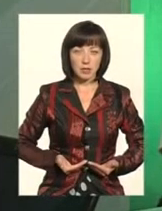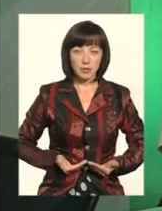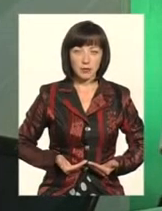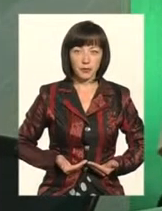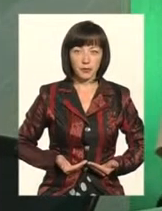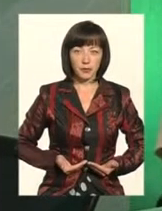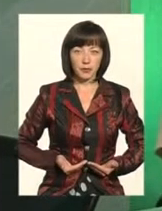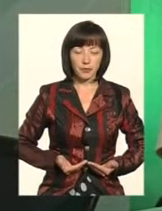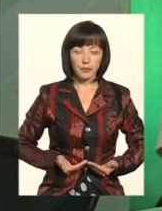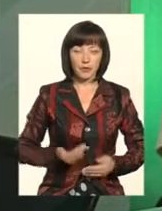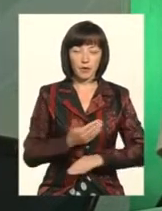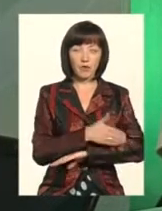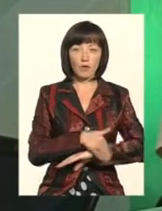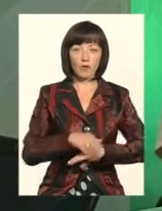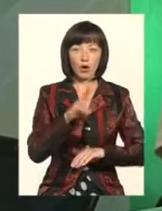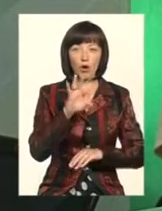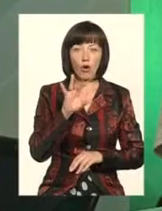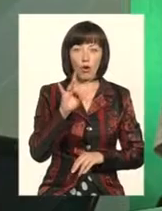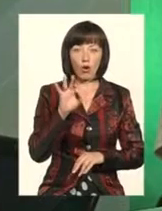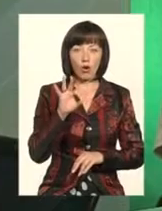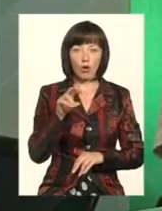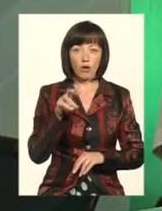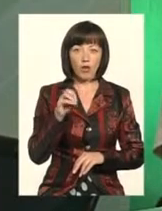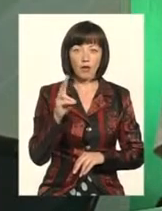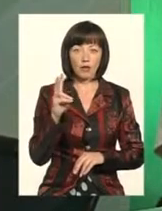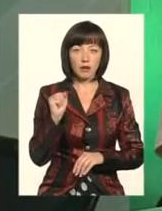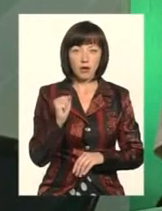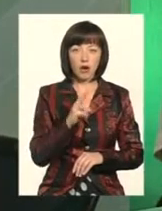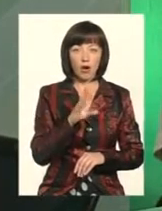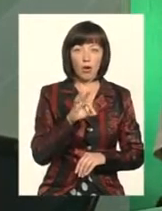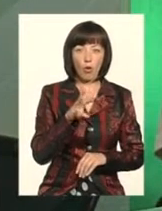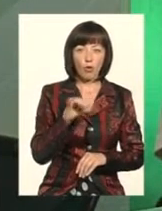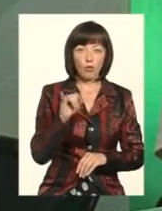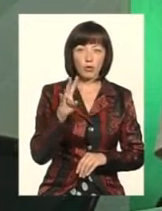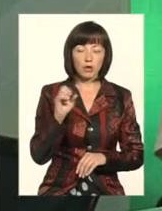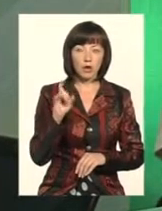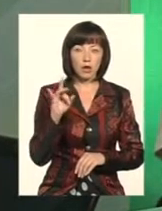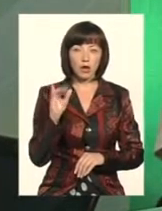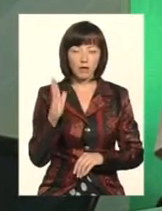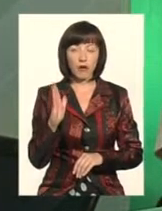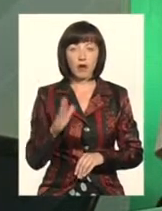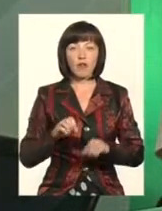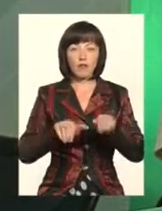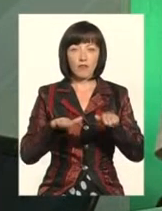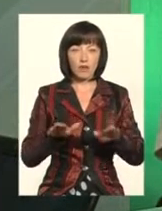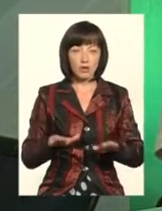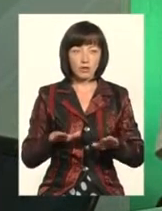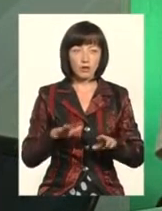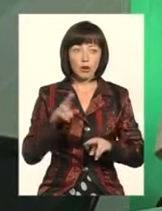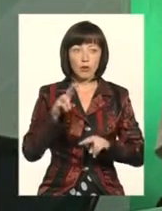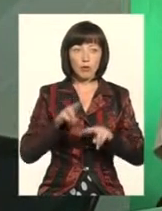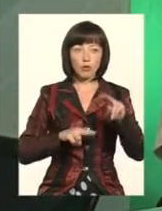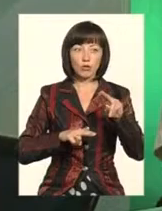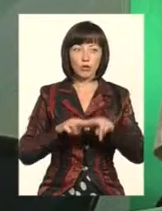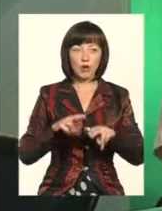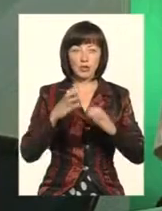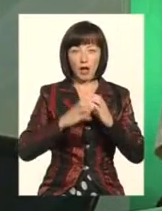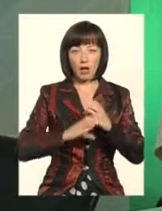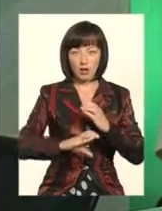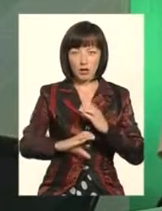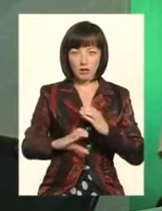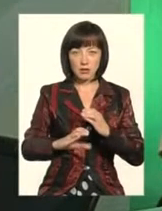мешканці вулиць Короленка, комунарів, басейну вирішили побудувати каналізаційні мережі по своїх